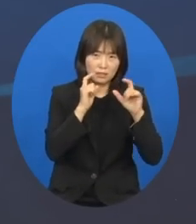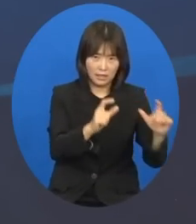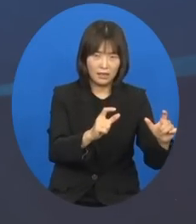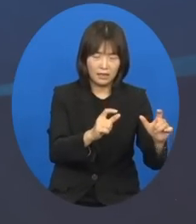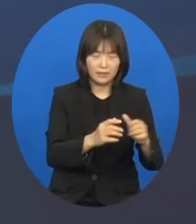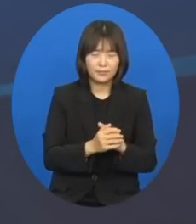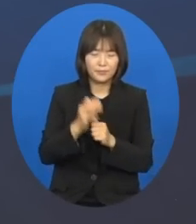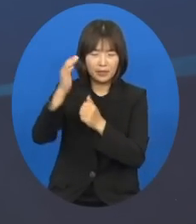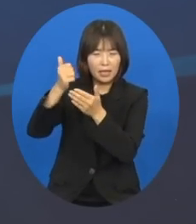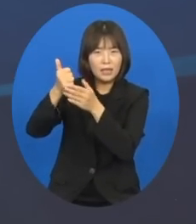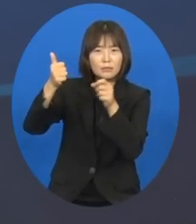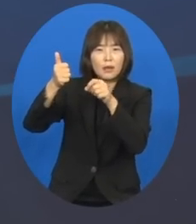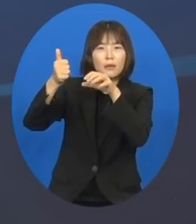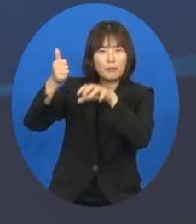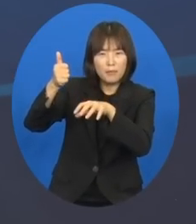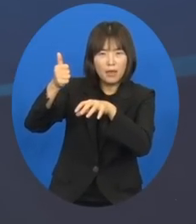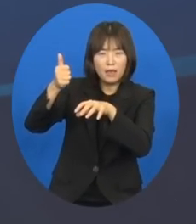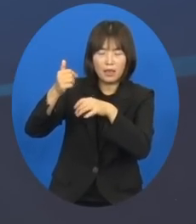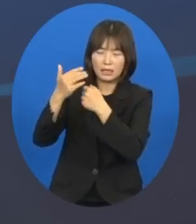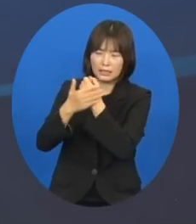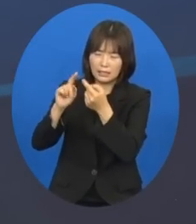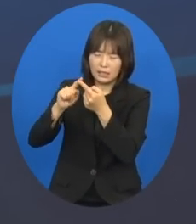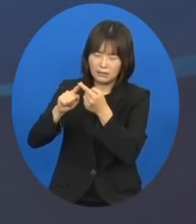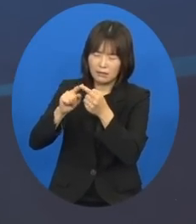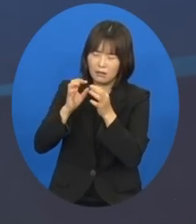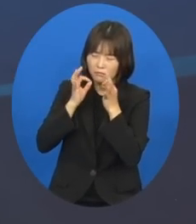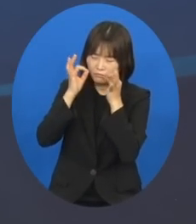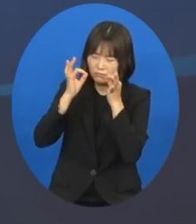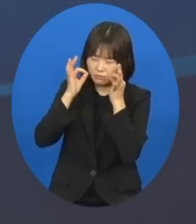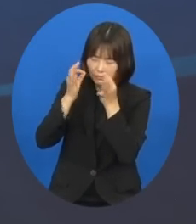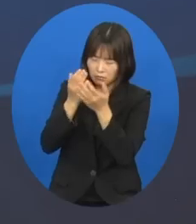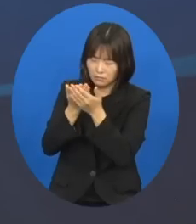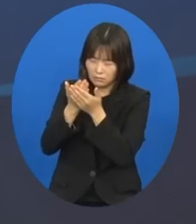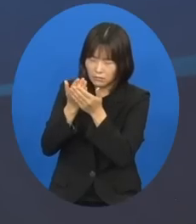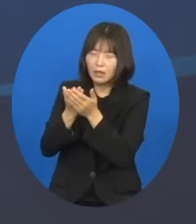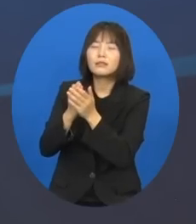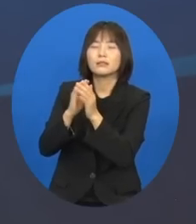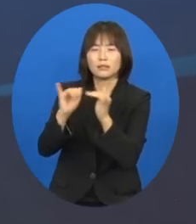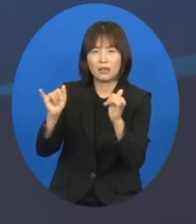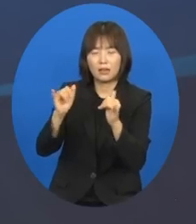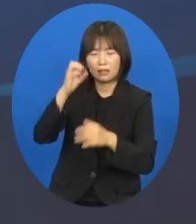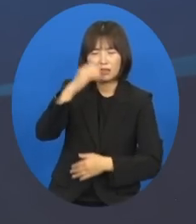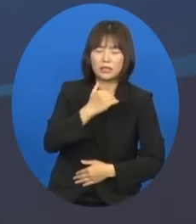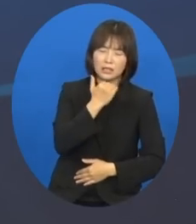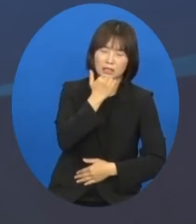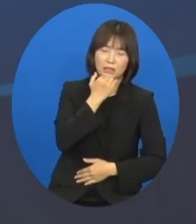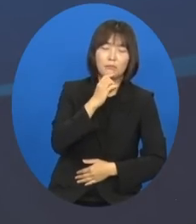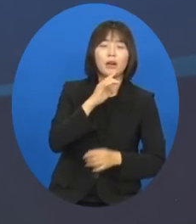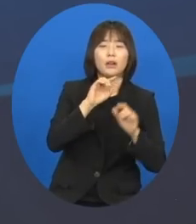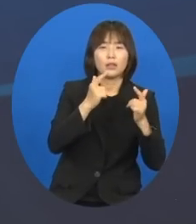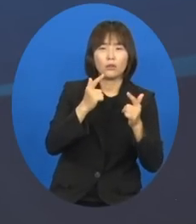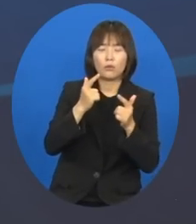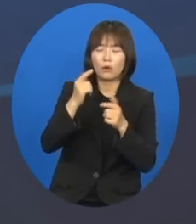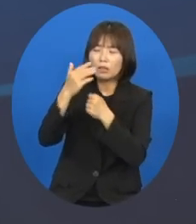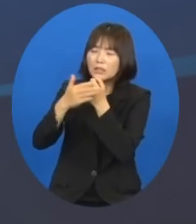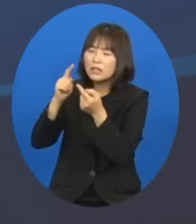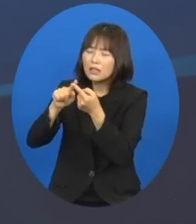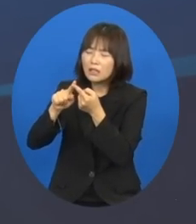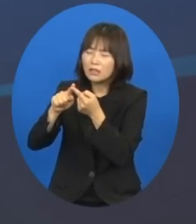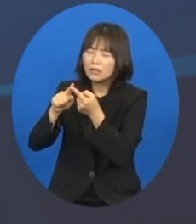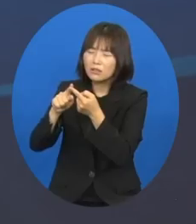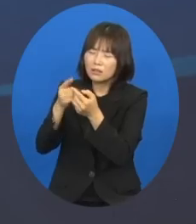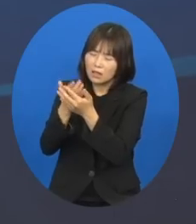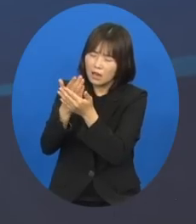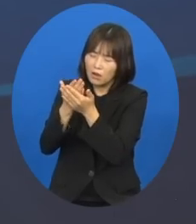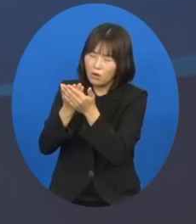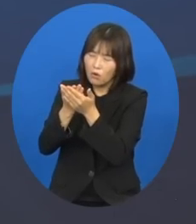간절하게 은혜를 구하는 사람 단지 기다리는 것이 아니라 구하는 사람 그 사람에게 하나님이 오늘